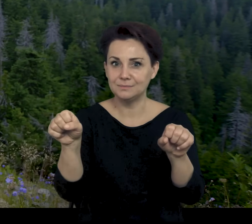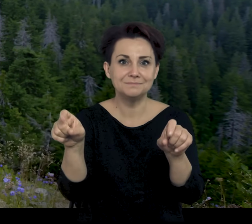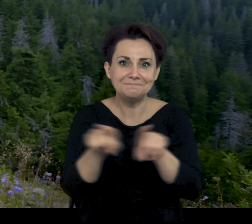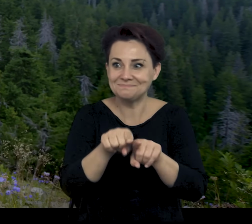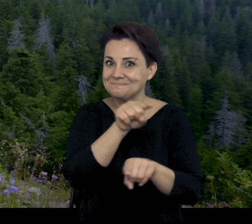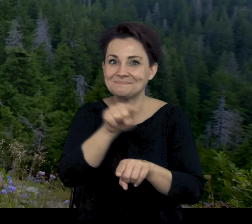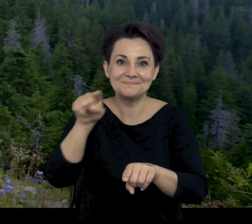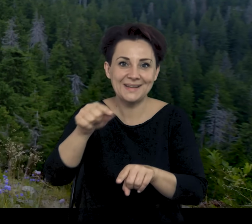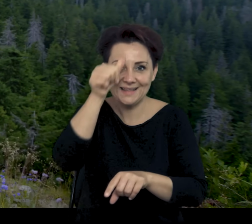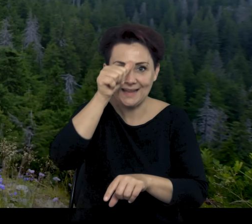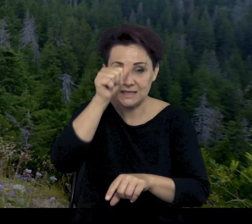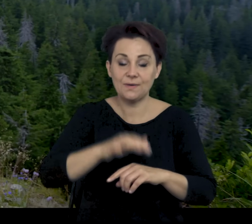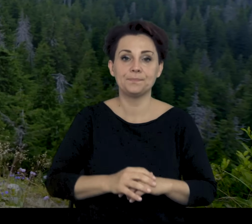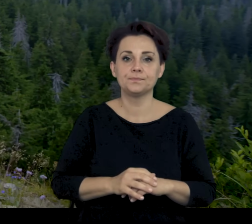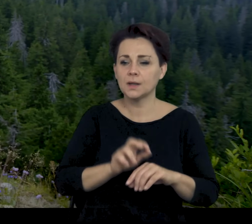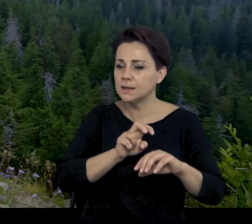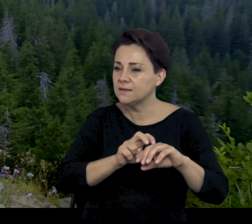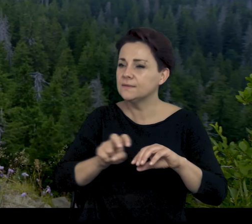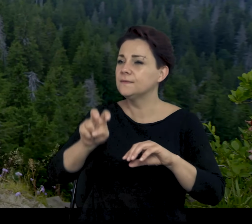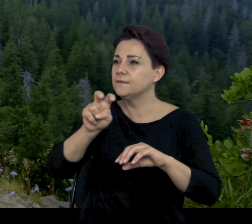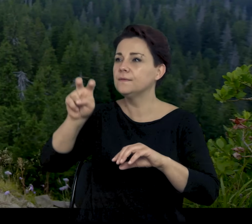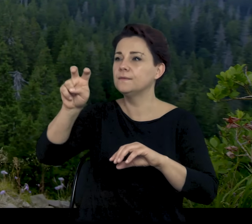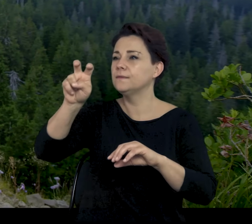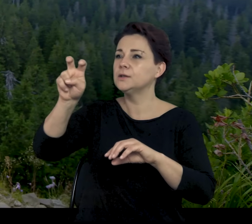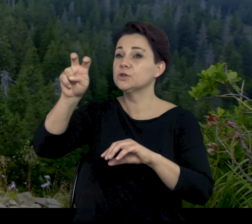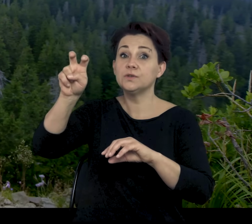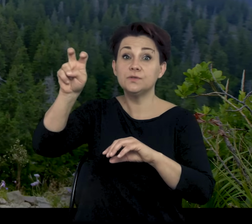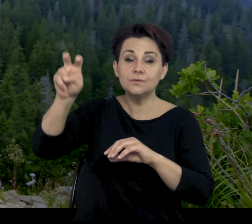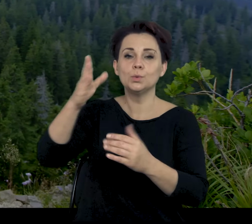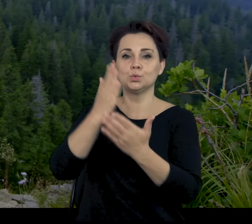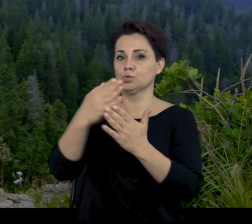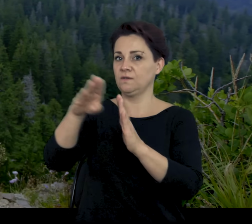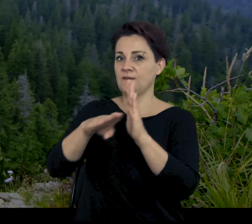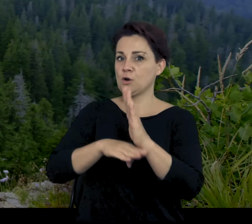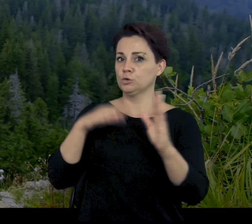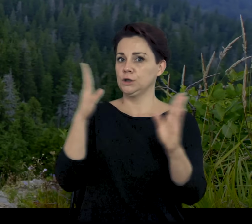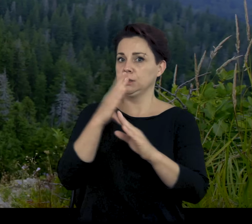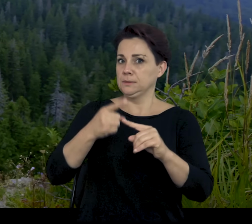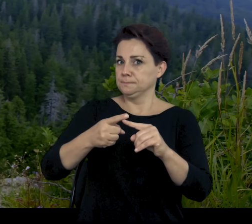Wraz ze wzrostem wysokości surowsze stają się warunki klimatyczne.